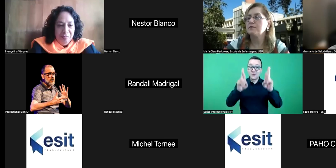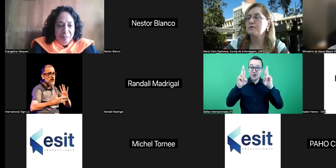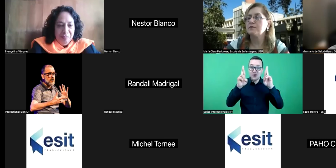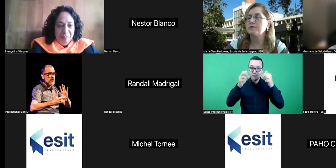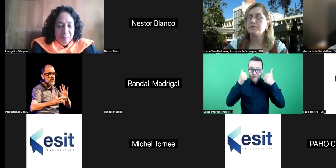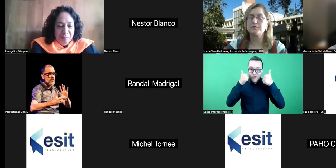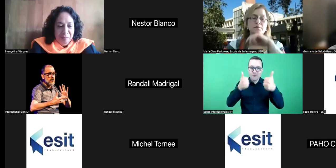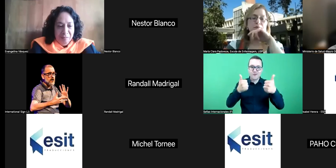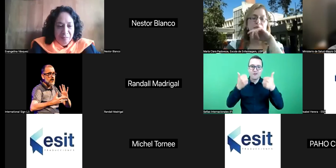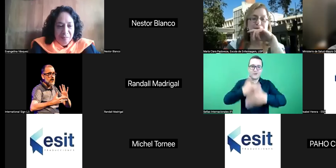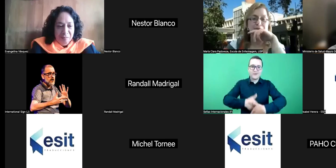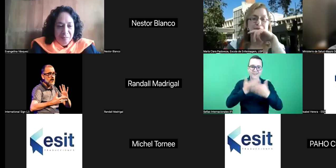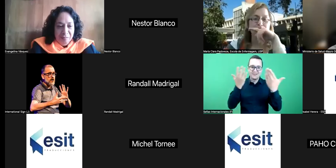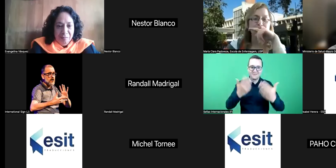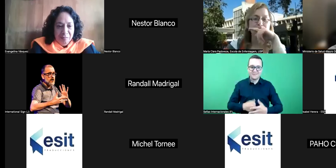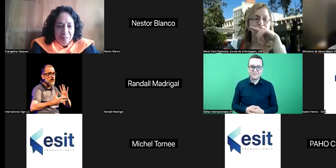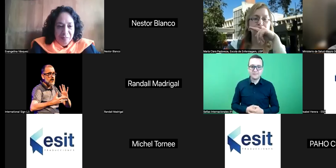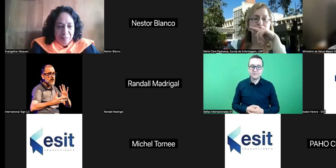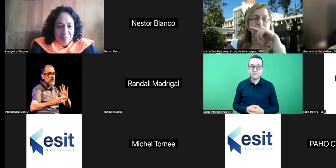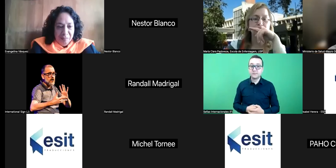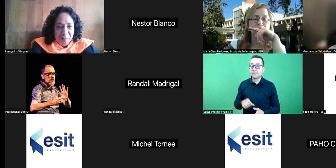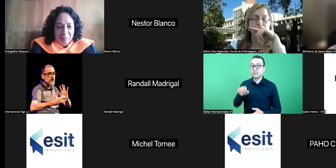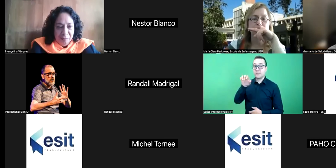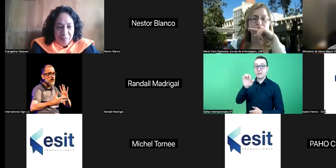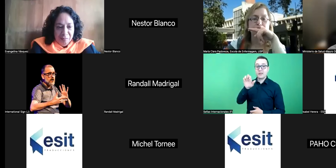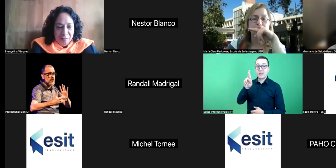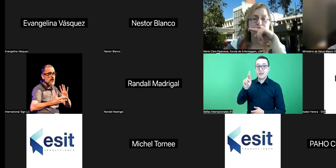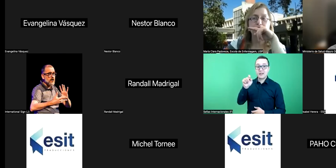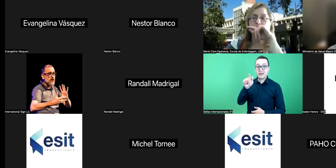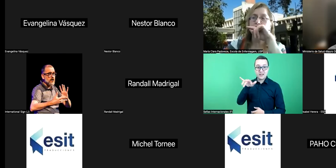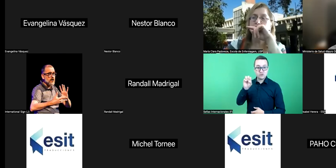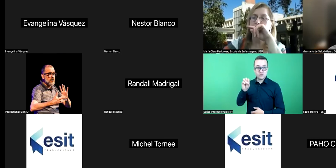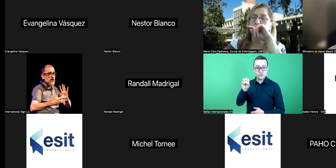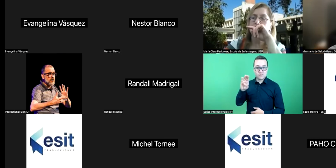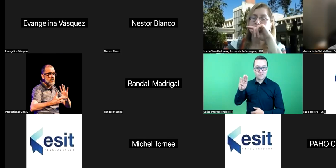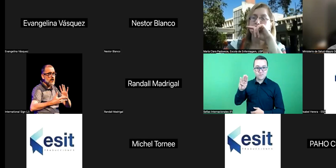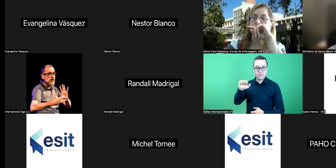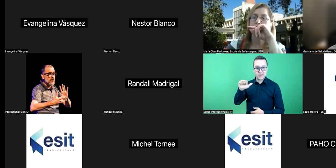ce webinaire avec énormément de leçons apprises. Merci beaucoup.